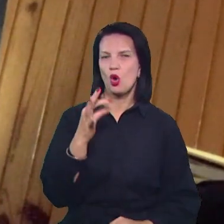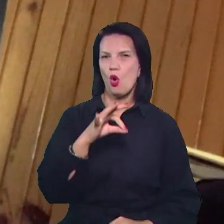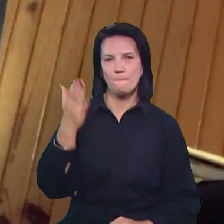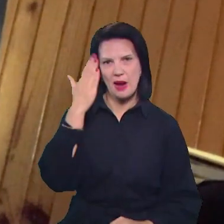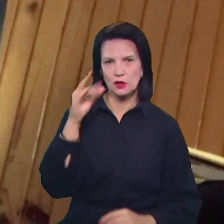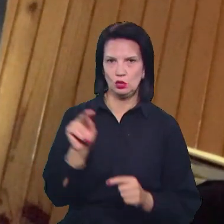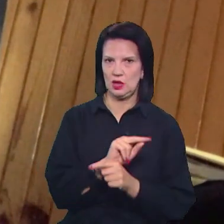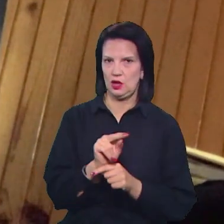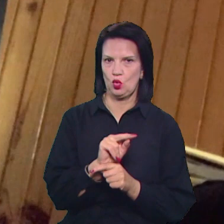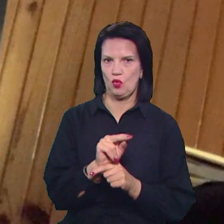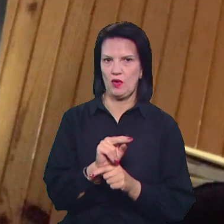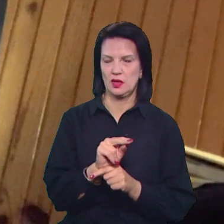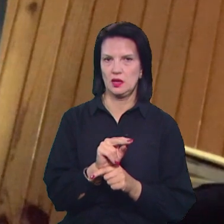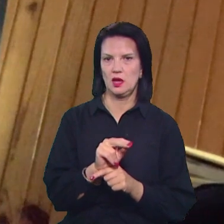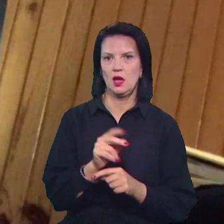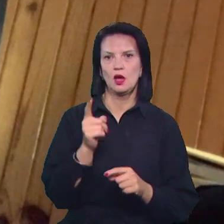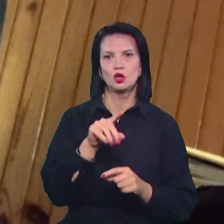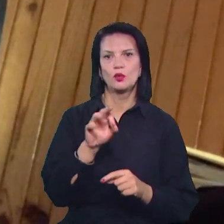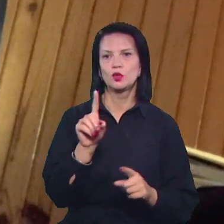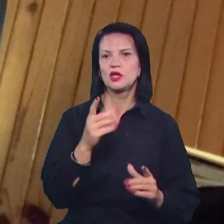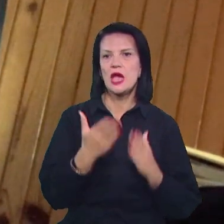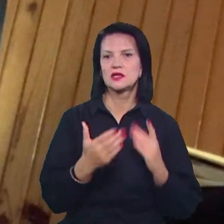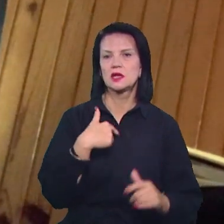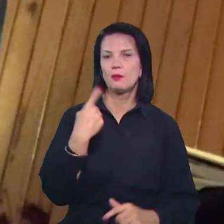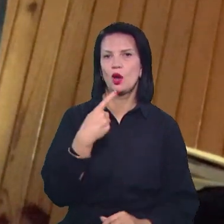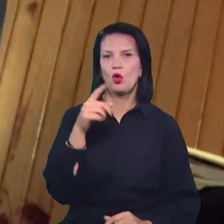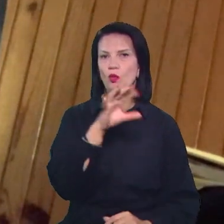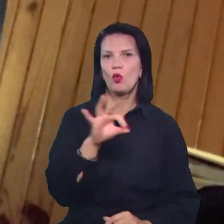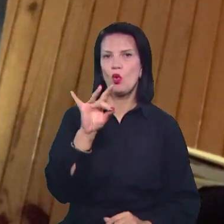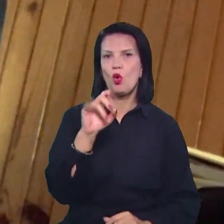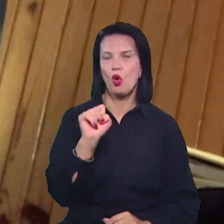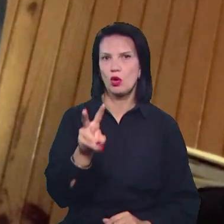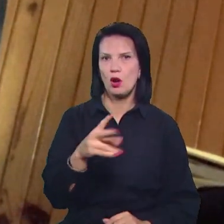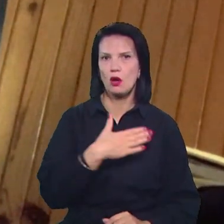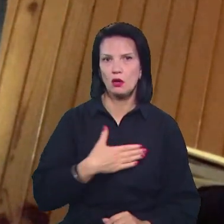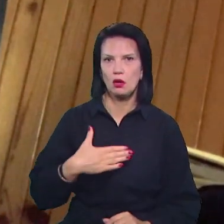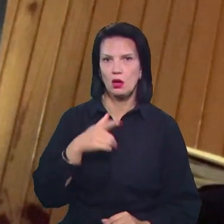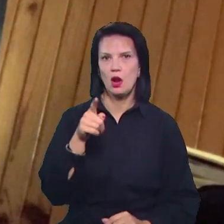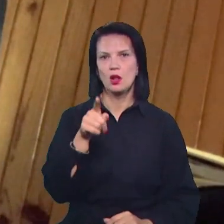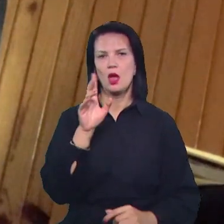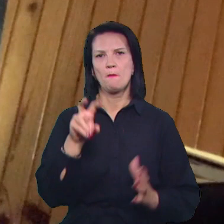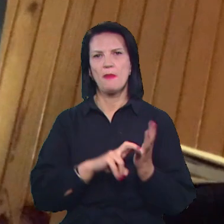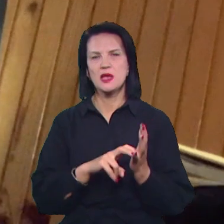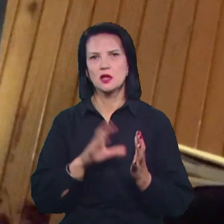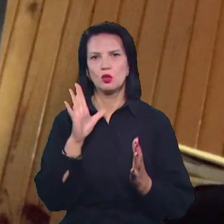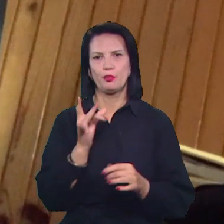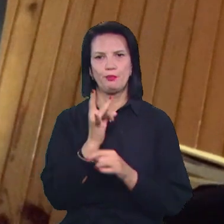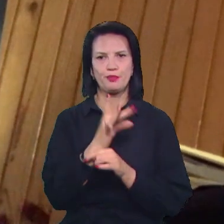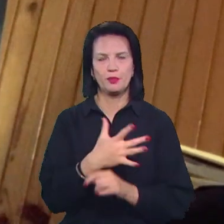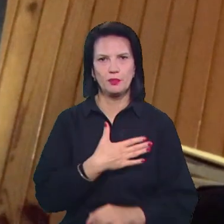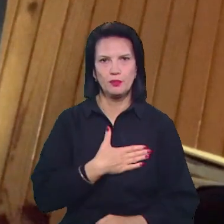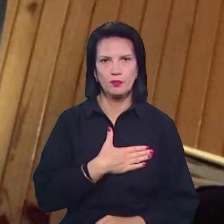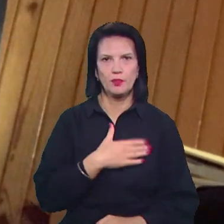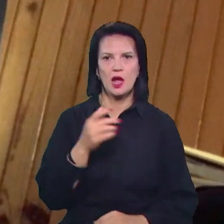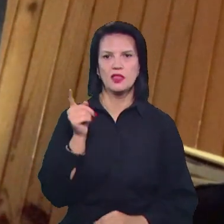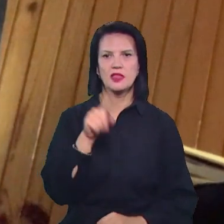Тобто, якщо ми говоримо про рак молочної залози, жінки дуже бояться, що це буде видалення грудей, або навіть такі речі,